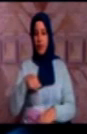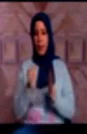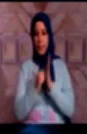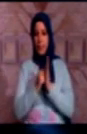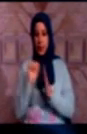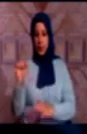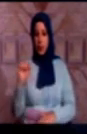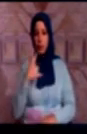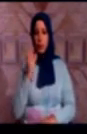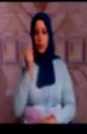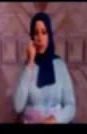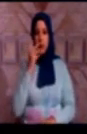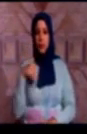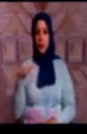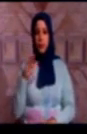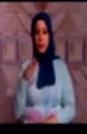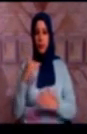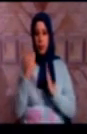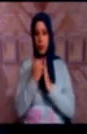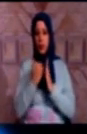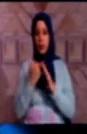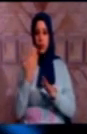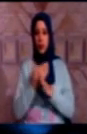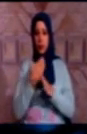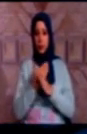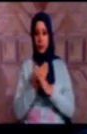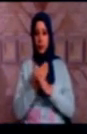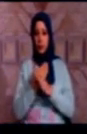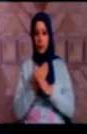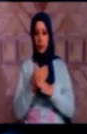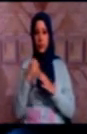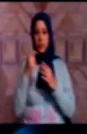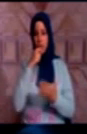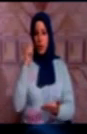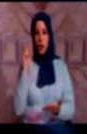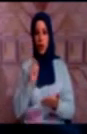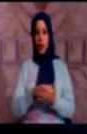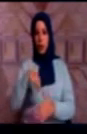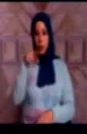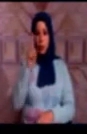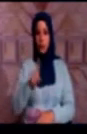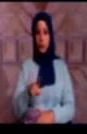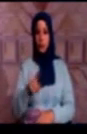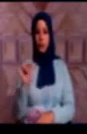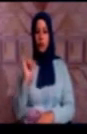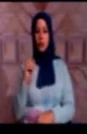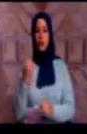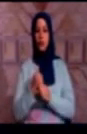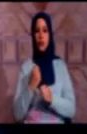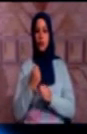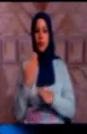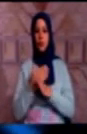لبعض العاملين في الجهاز الاداري للدوله وبالفعل صدر قرار في هذا اليوم للعمل بالنسبه